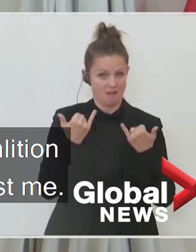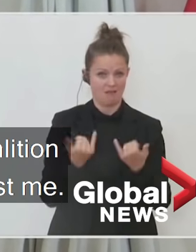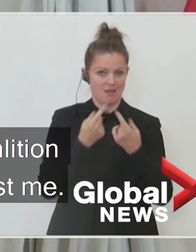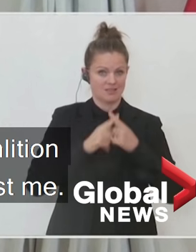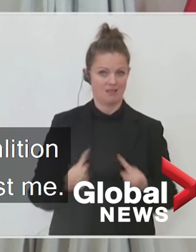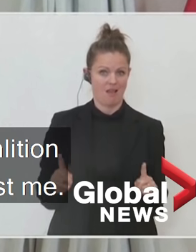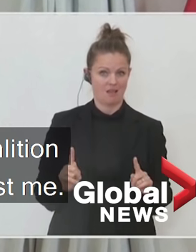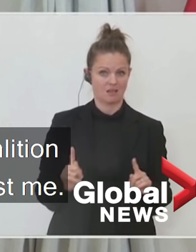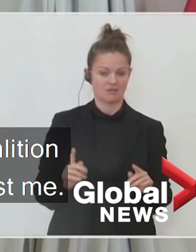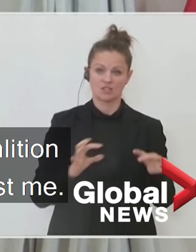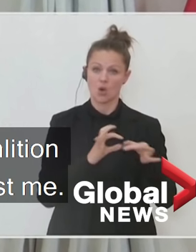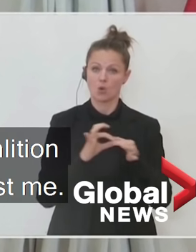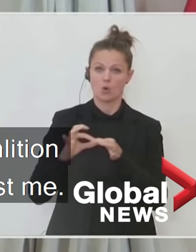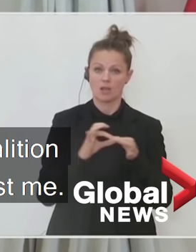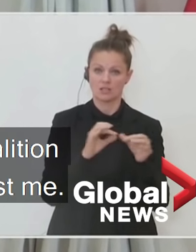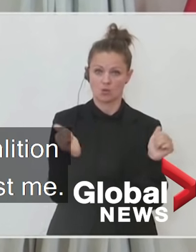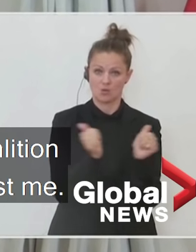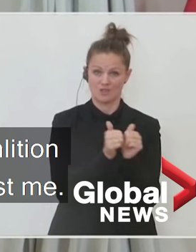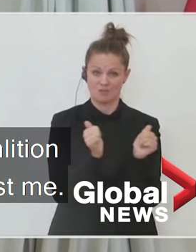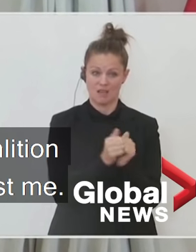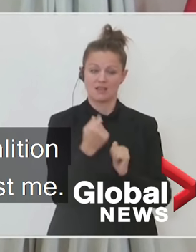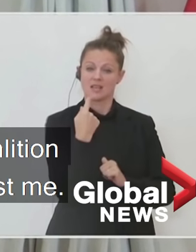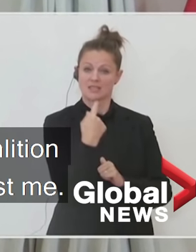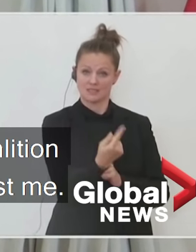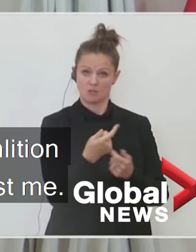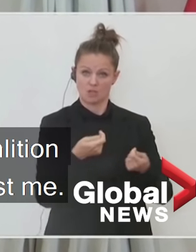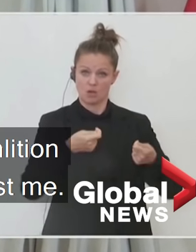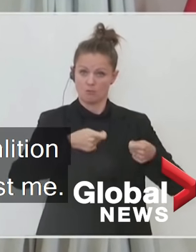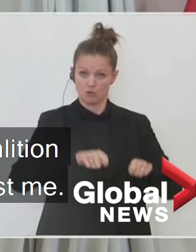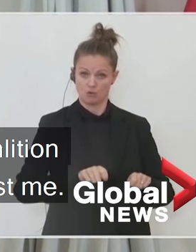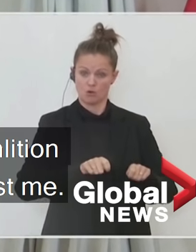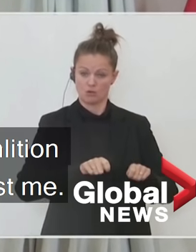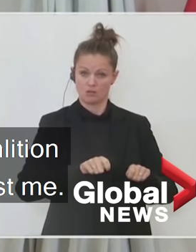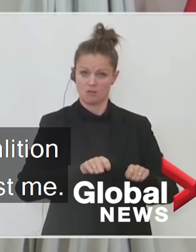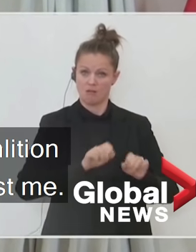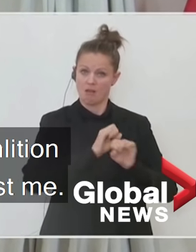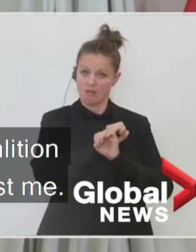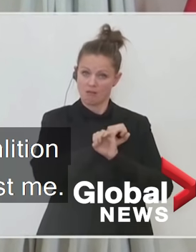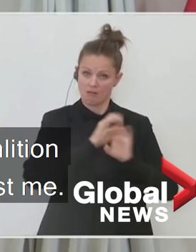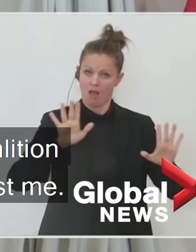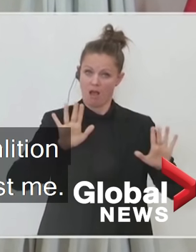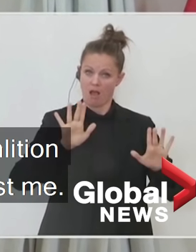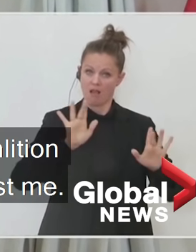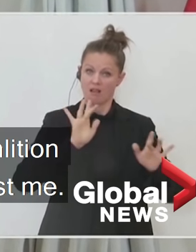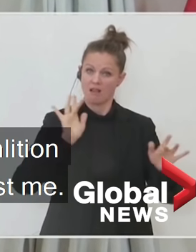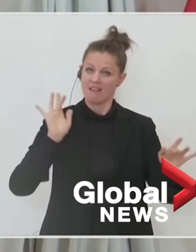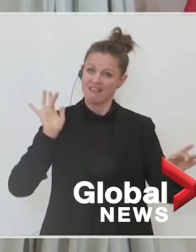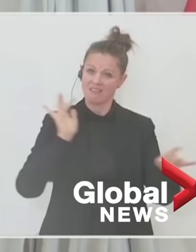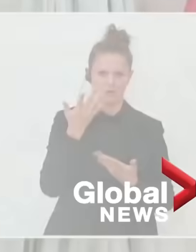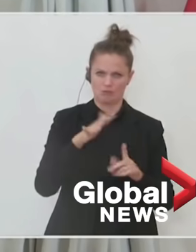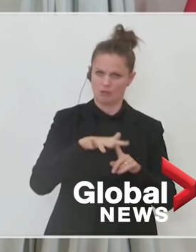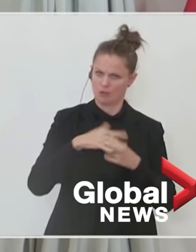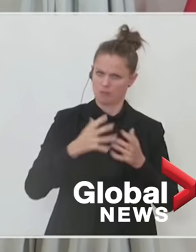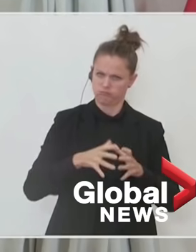ist, dass der Koalitionspartner sich entschlossen hat, sich klar gegen mich zu positionieren.